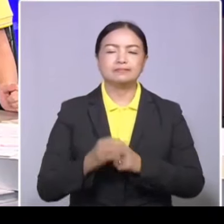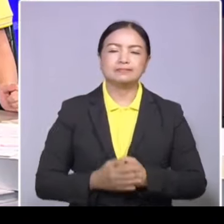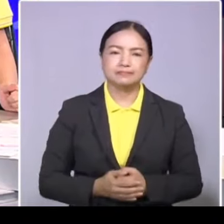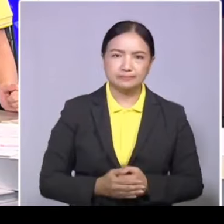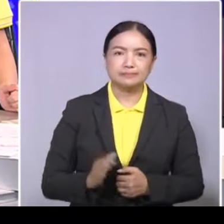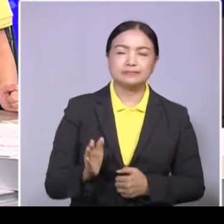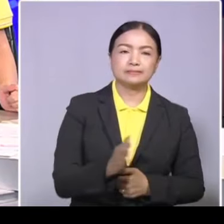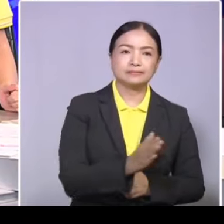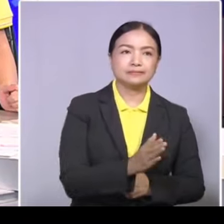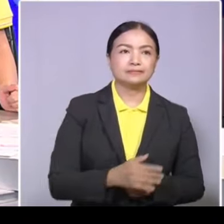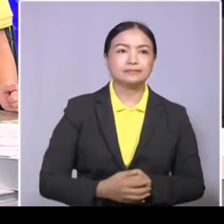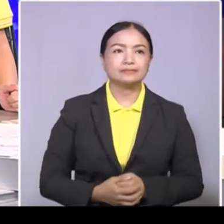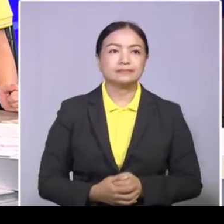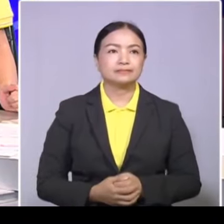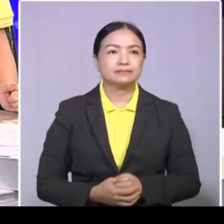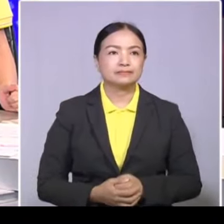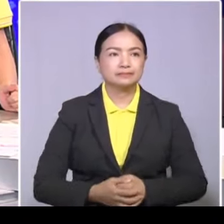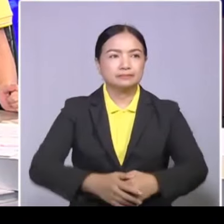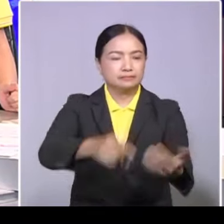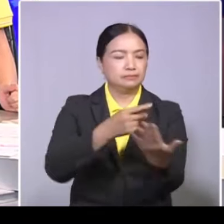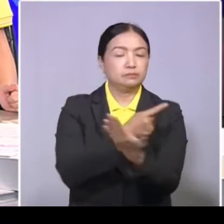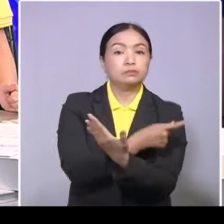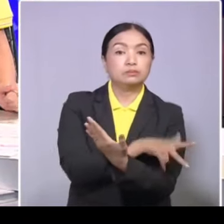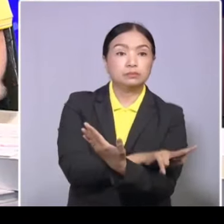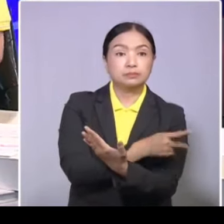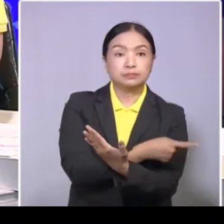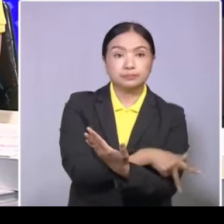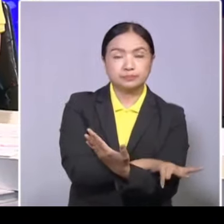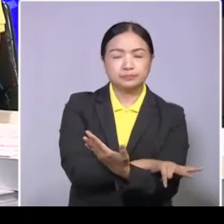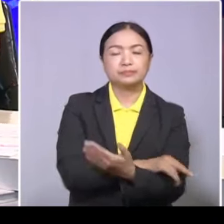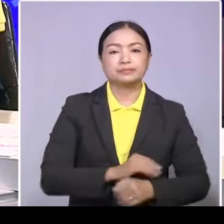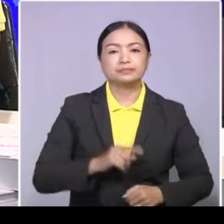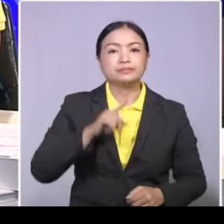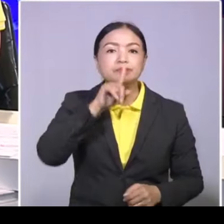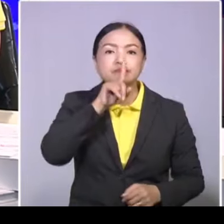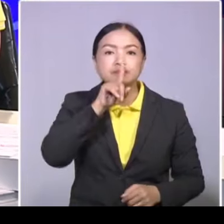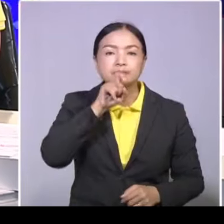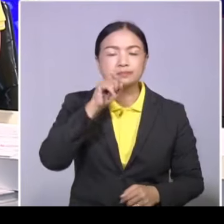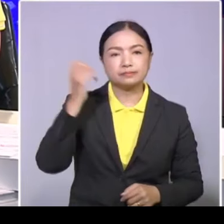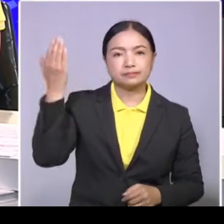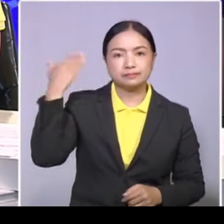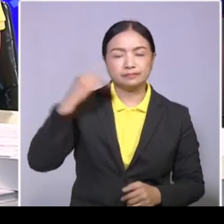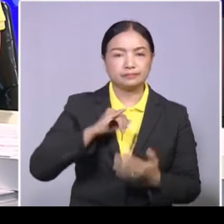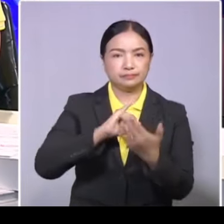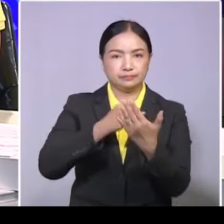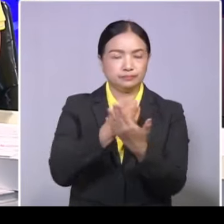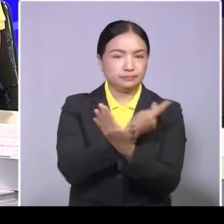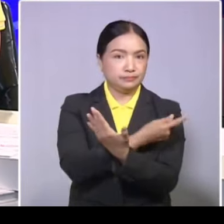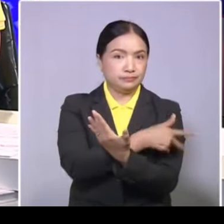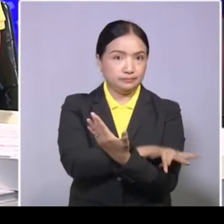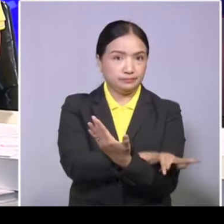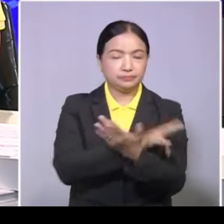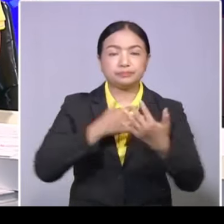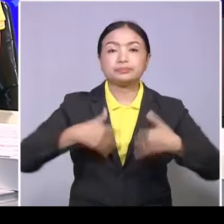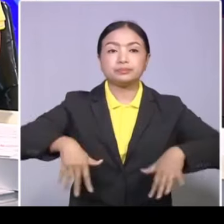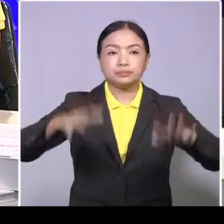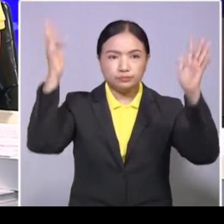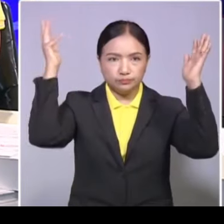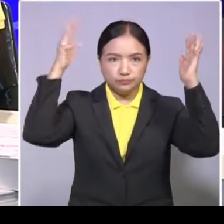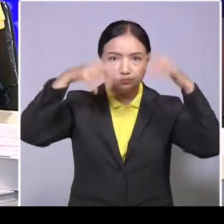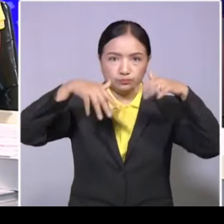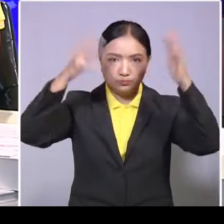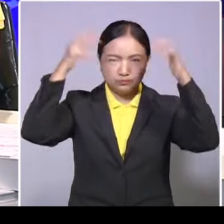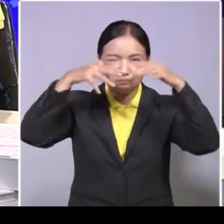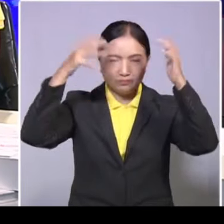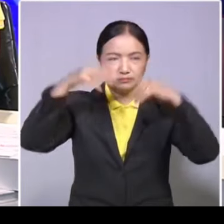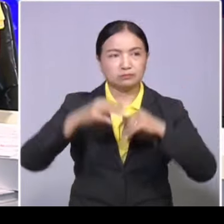ไปดูเรื่องราวของที่จังหวัดภูเก็ตกันหน่อยนะครับหลังจากที่เมื่อวันอาทิตย์ที่ผ่านมาจังหวัดภูเก็ตมีฝนตกหนักถึงหนักม